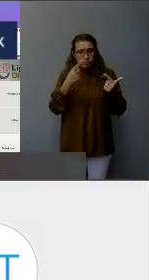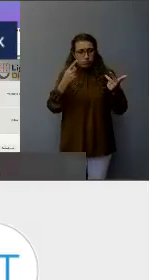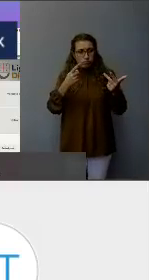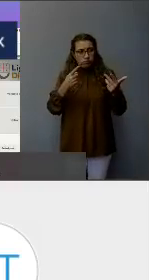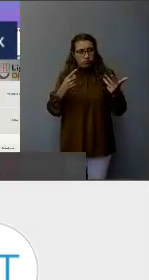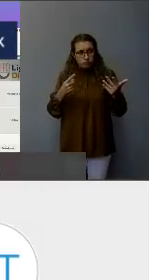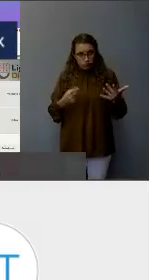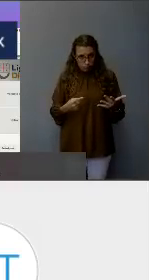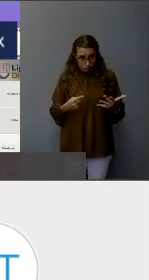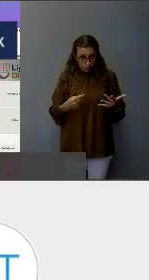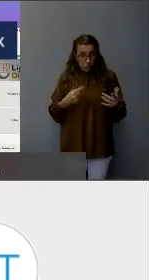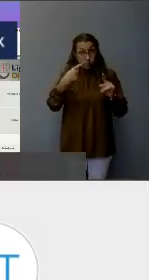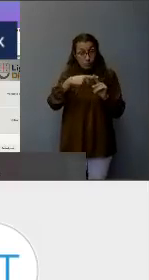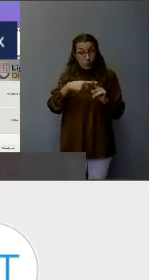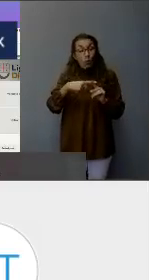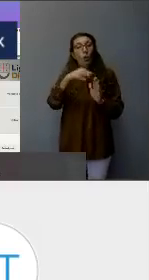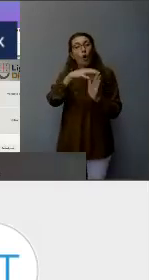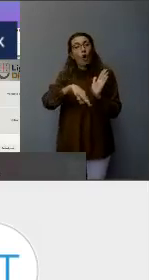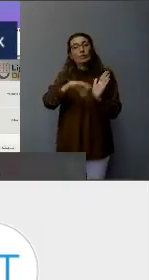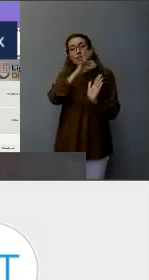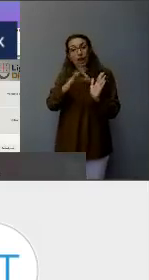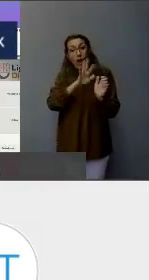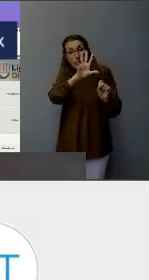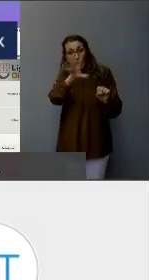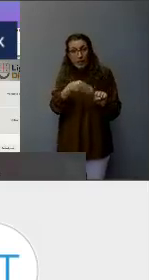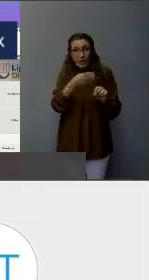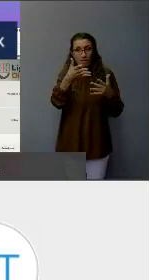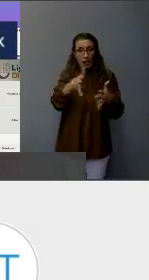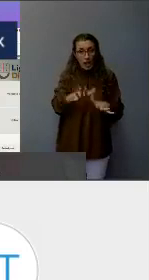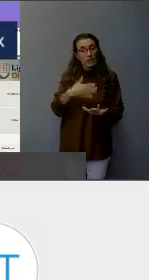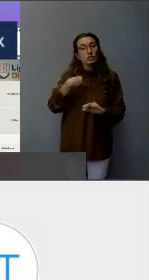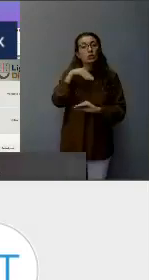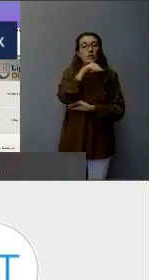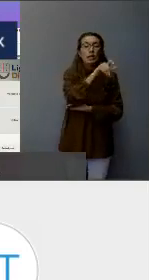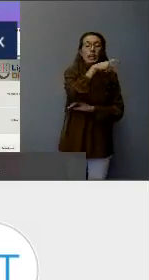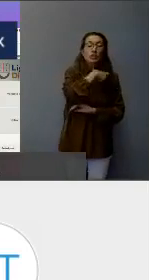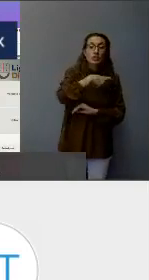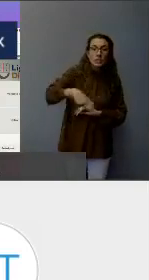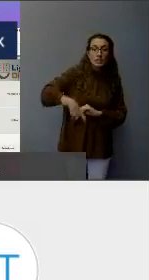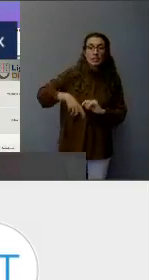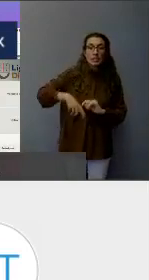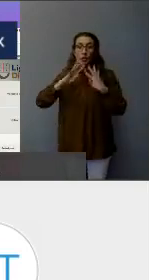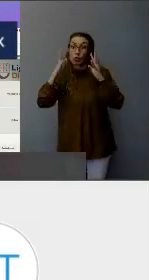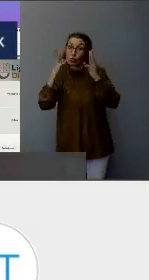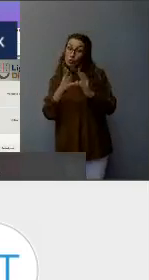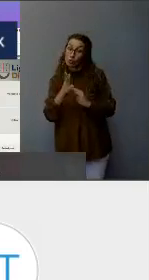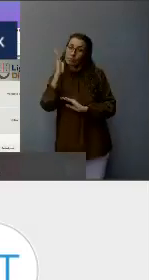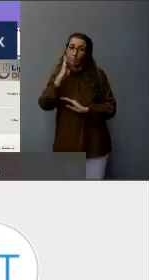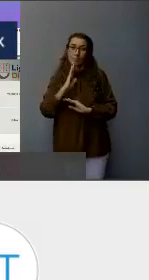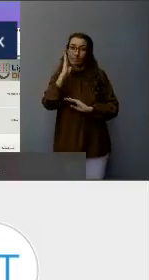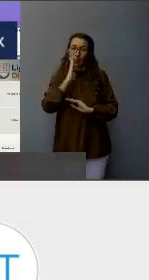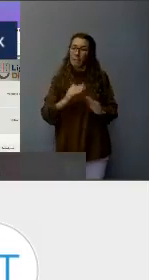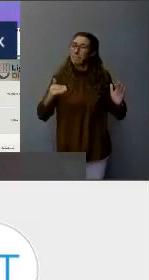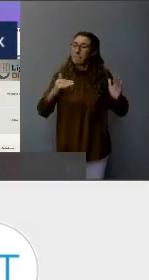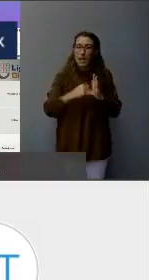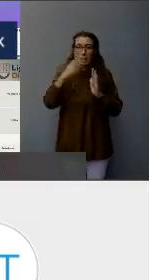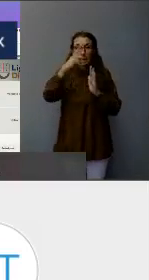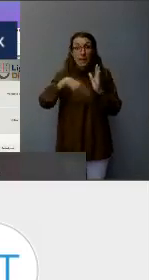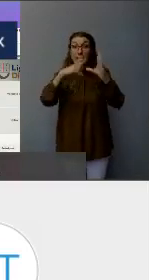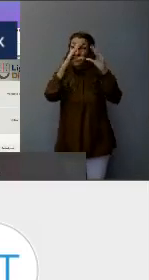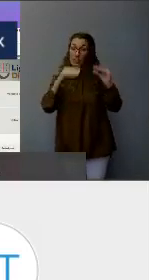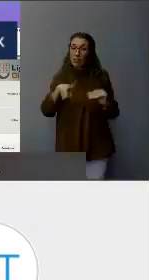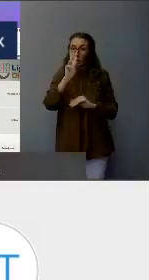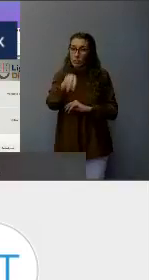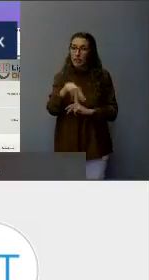allegato impegno sindaco e giunta ad inviare entro dicembre di quest'anno